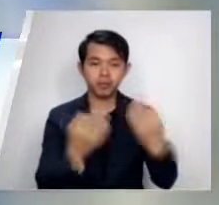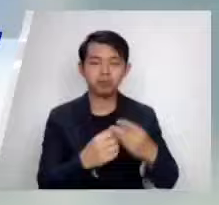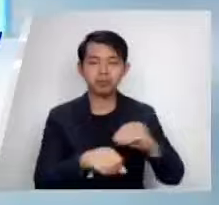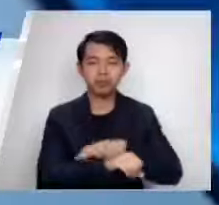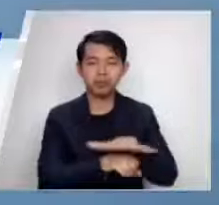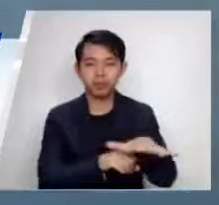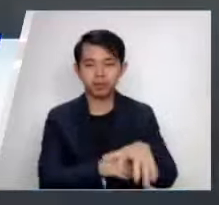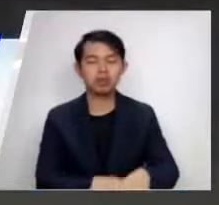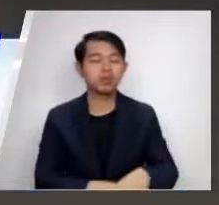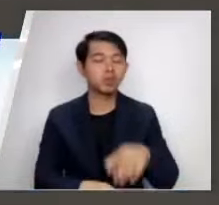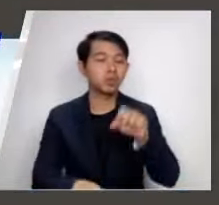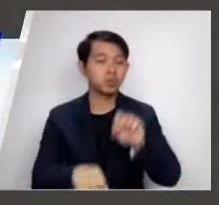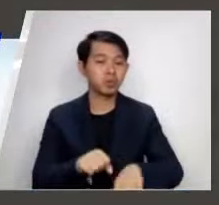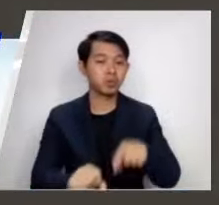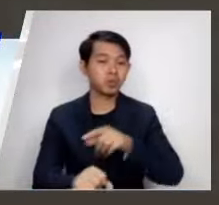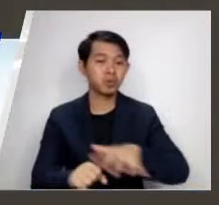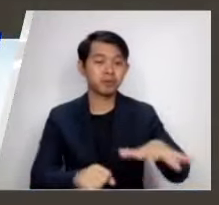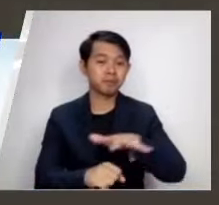bayan.